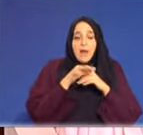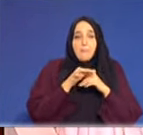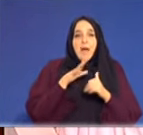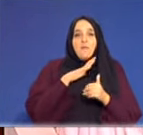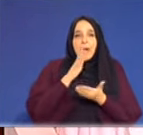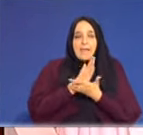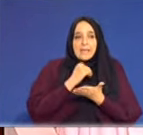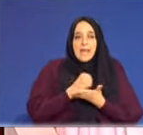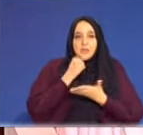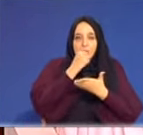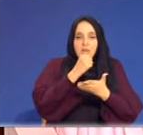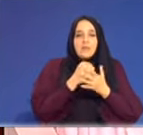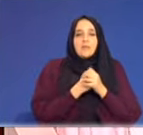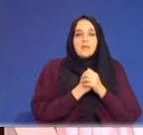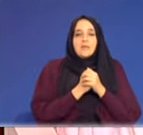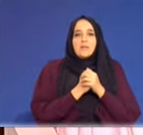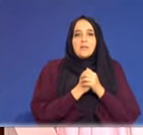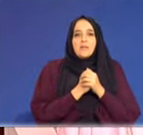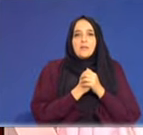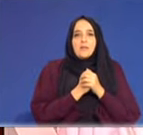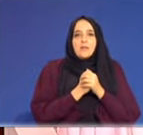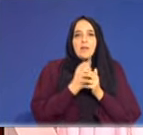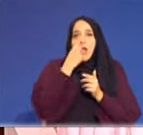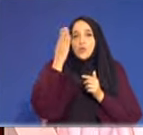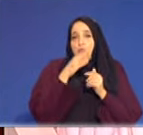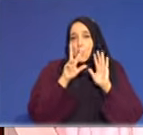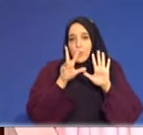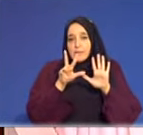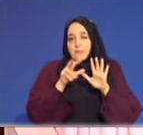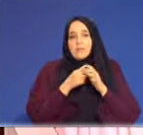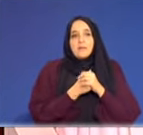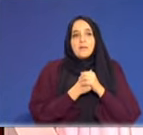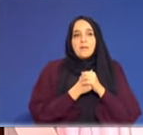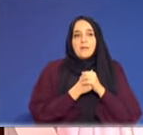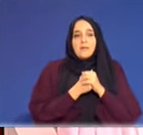زوجته اللي خلاها بالفاتحه ترث الثمن 1/8